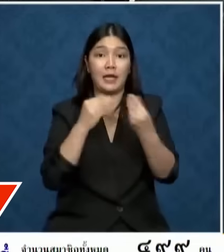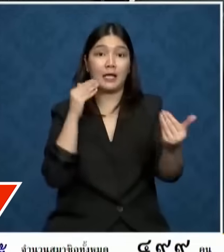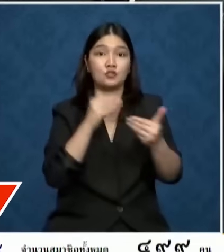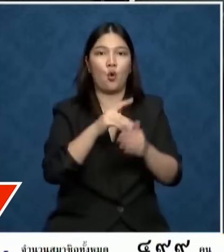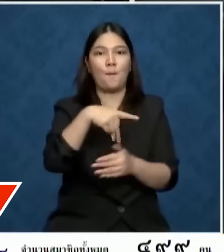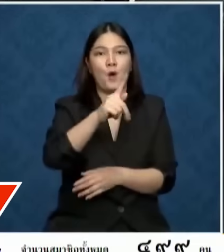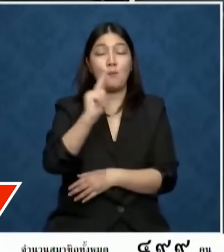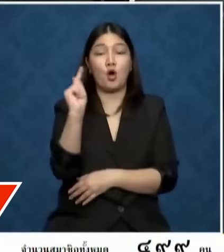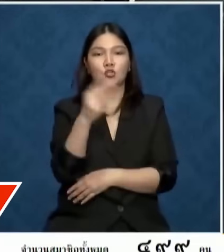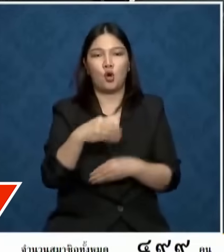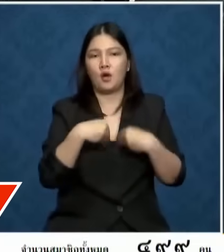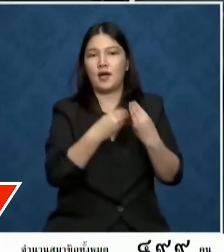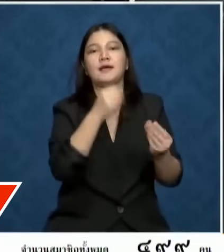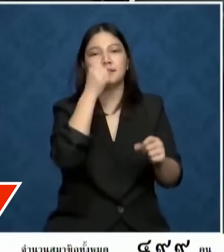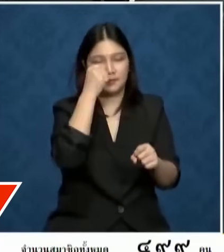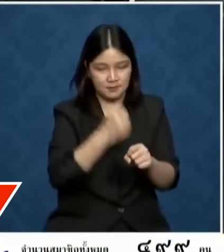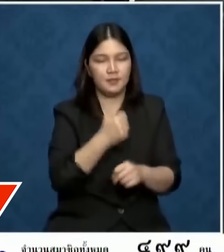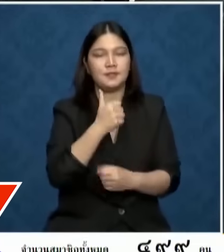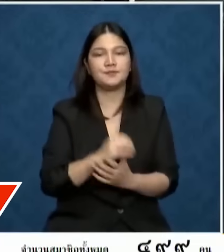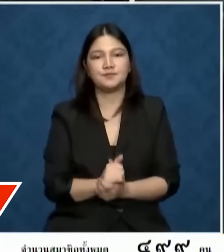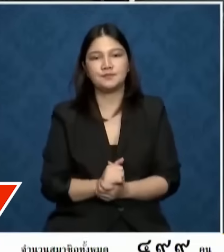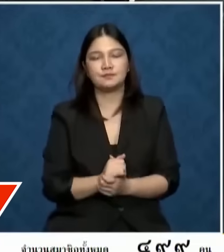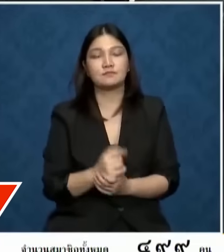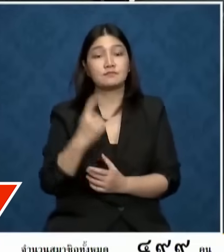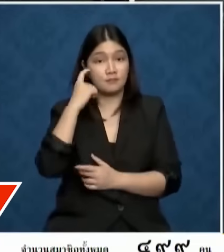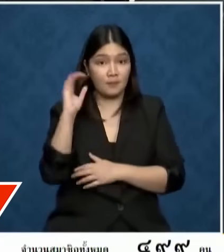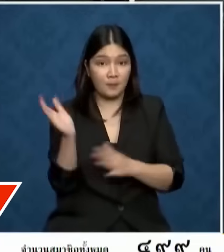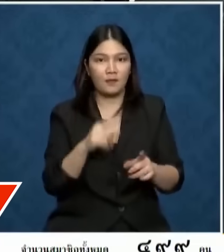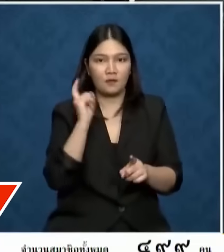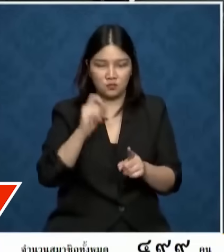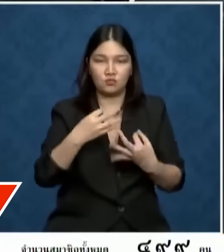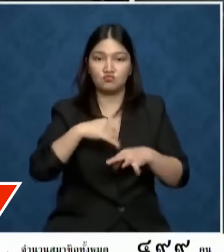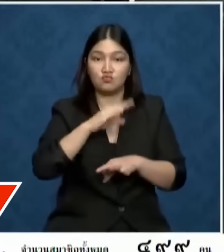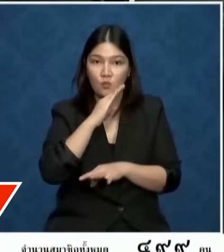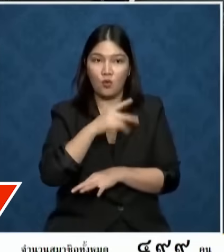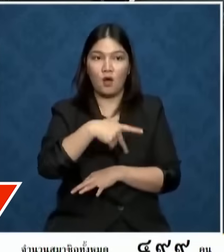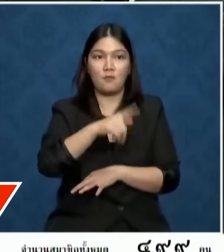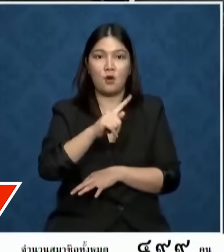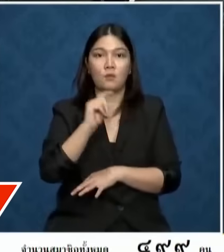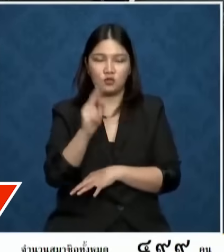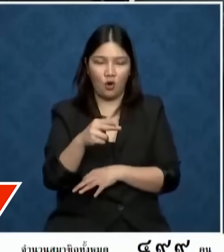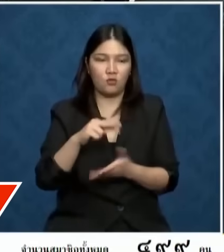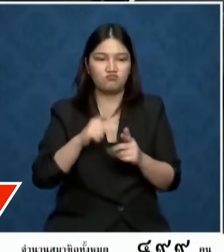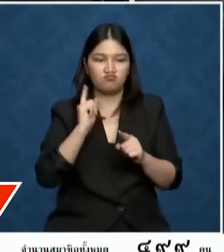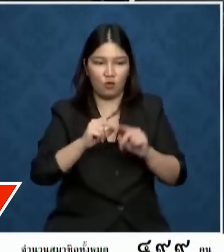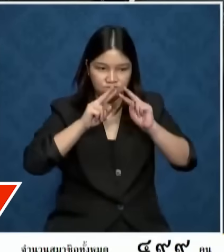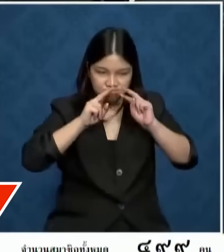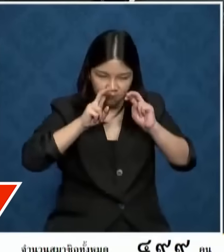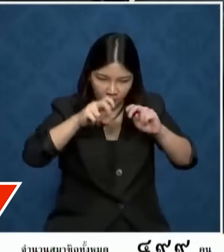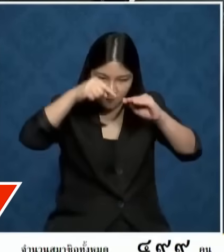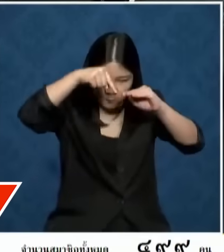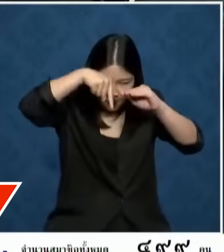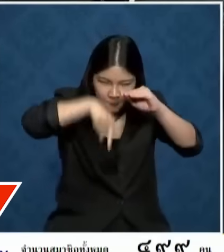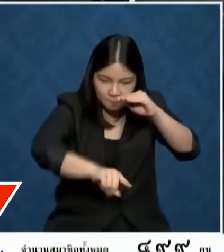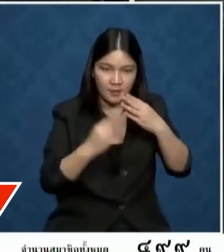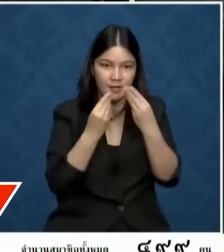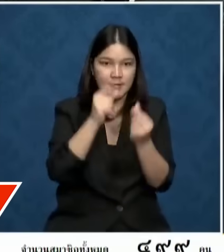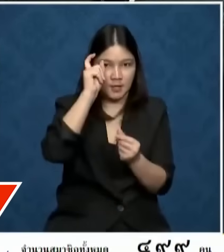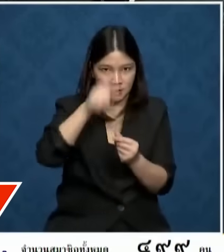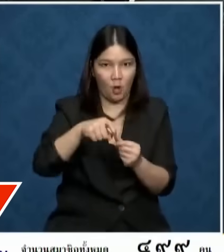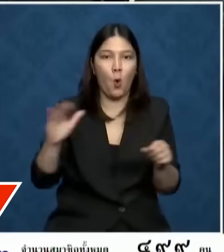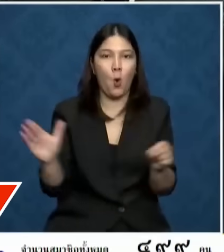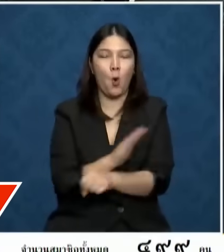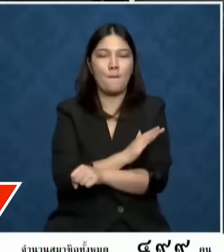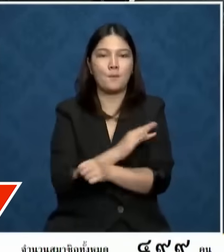ต่อกฎหมายนะครับที่มีส่วนเกี่ยวข้องด้วยและที่สำคัญคือต้องตรวจสอบให้ถึงลูกถึงคนนะครับไม่ใช่ว่าผู้ให้